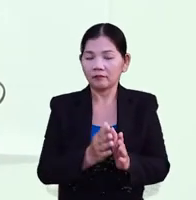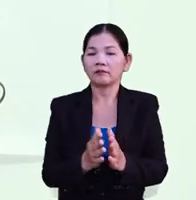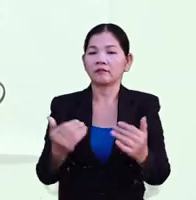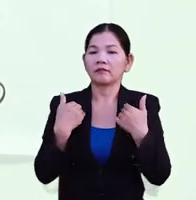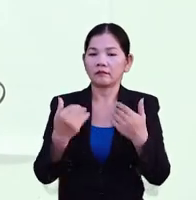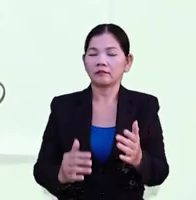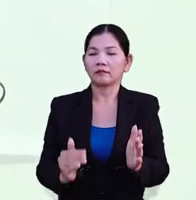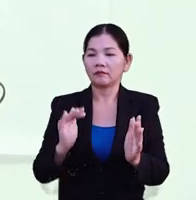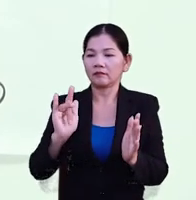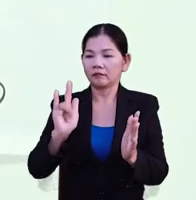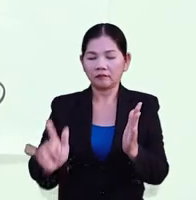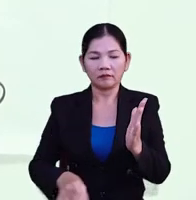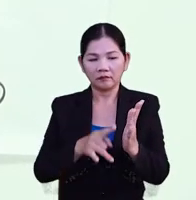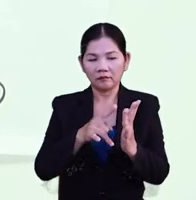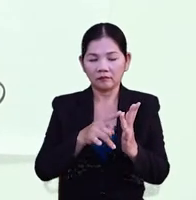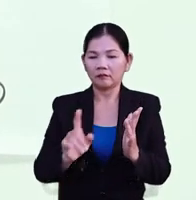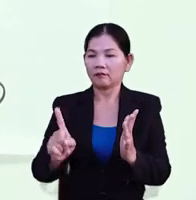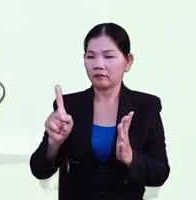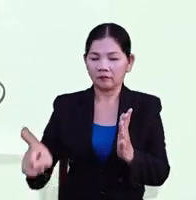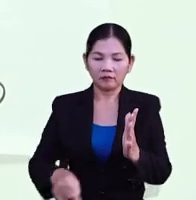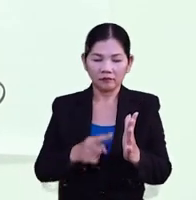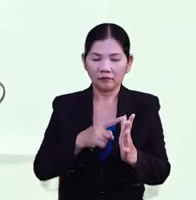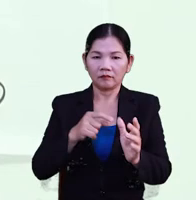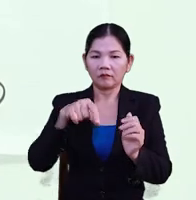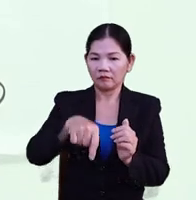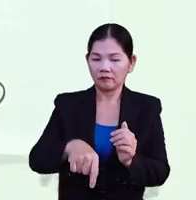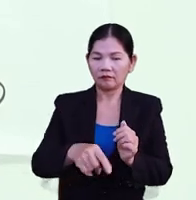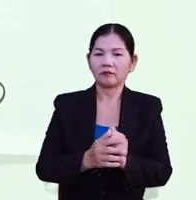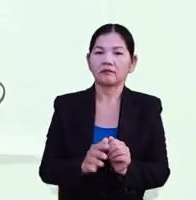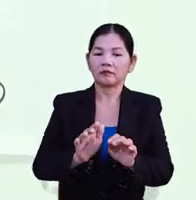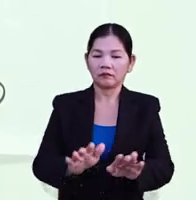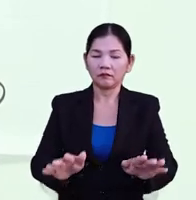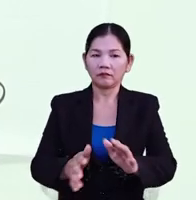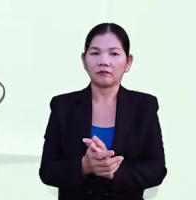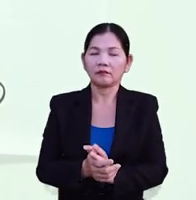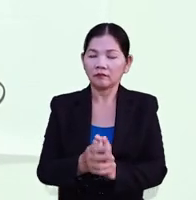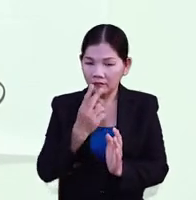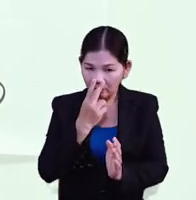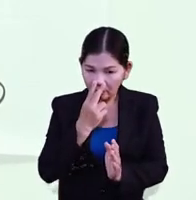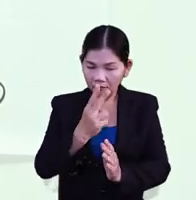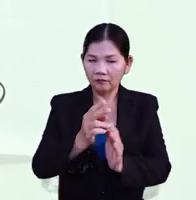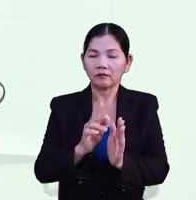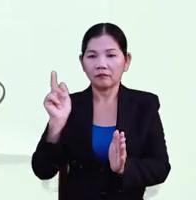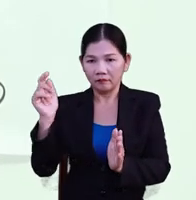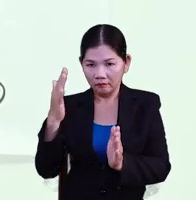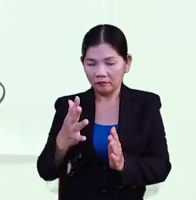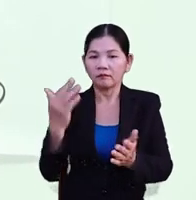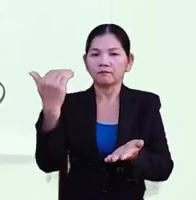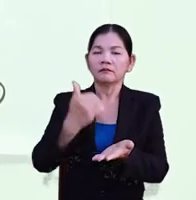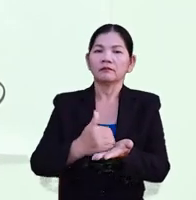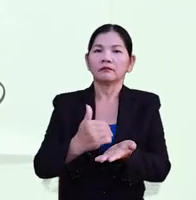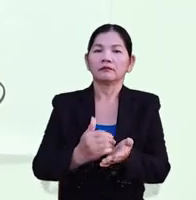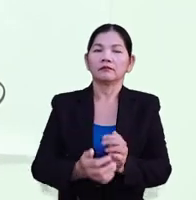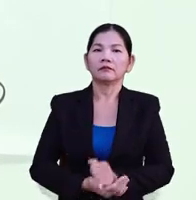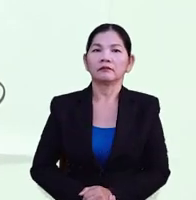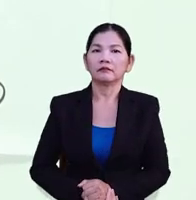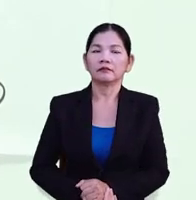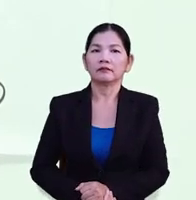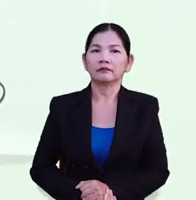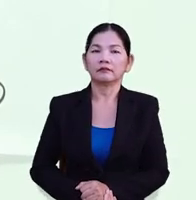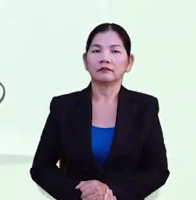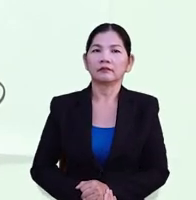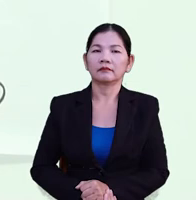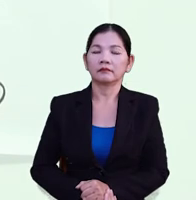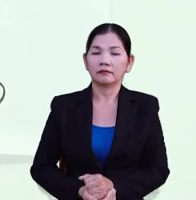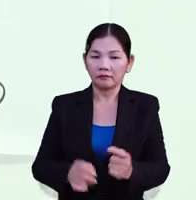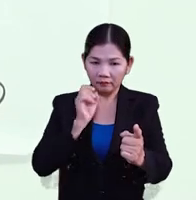កគ្រូសូមអានឡើងវិញនៅចំណុចកហើយកូនកូនចាំពិនិត្យទៅលើរូបភាពសារជាថ្មីម្ដងទៀតហើយ